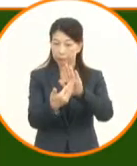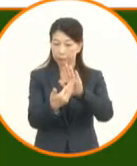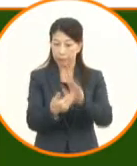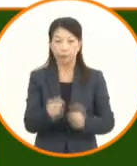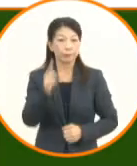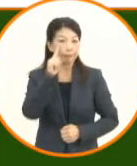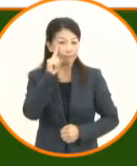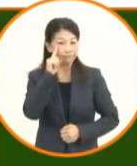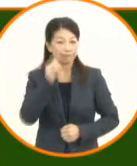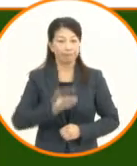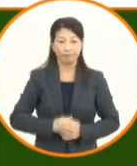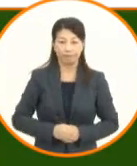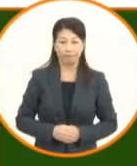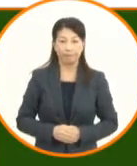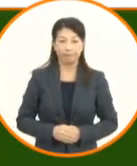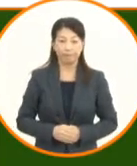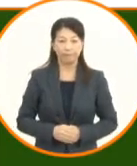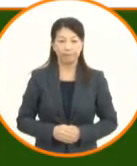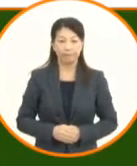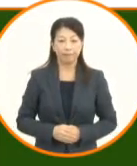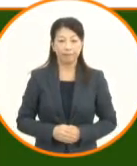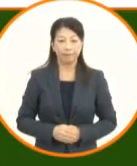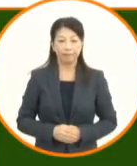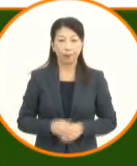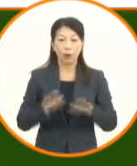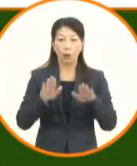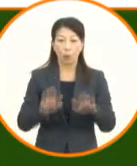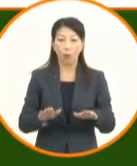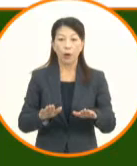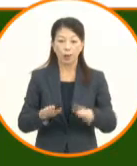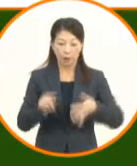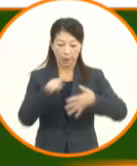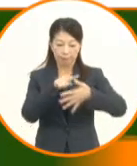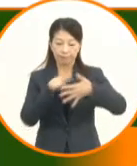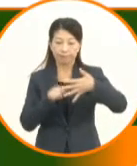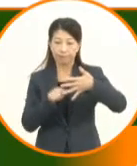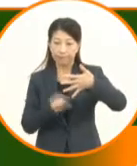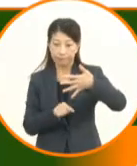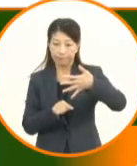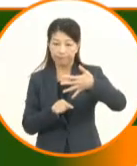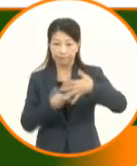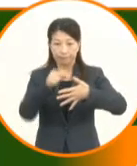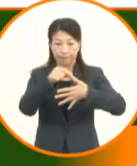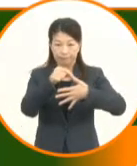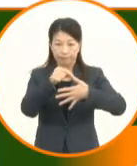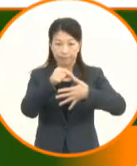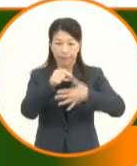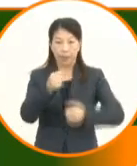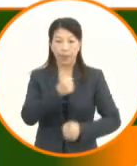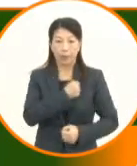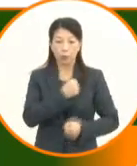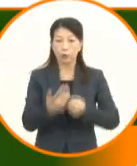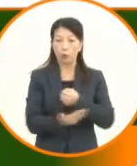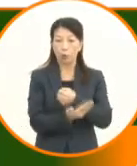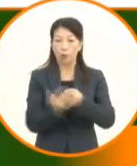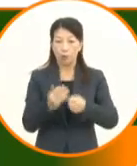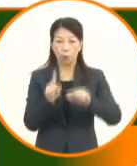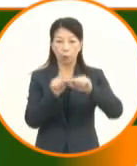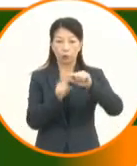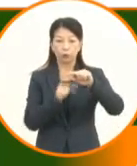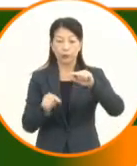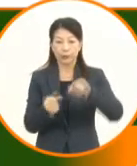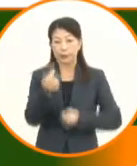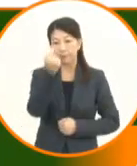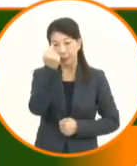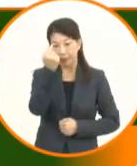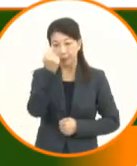試みです。今回は5つの柱の中から、1、命を守るを中心